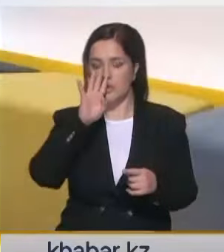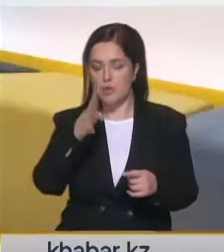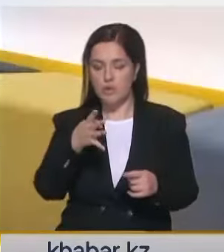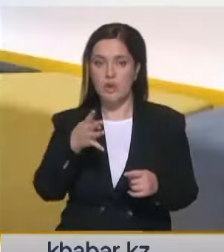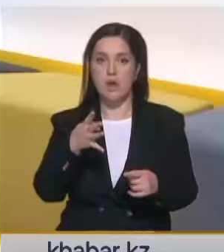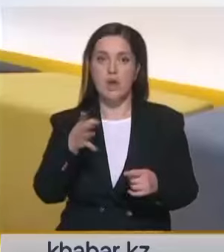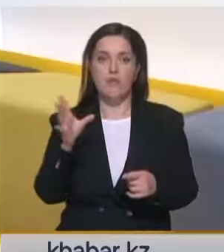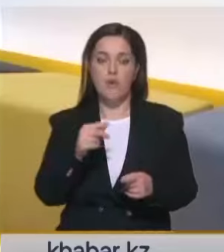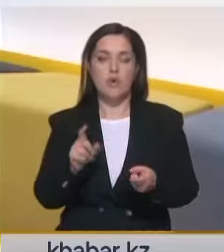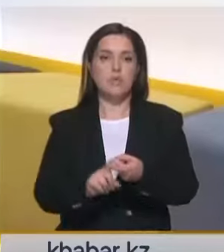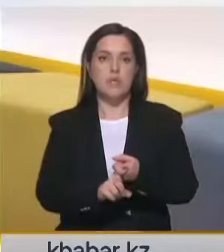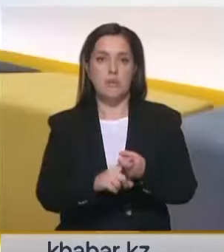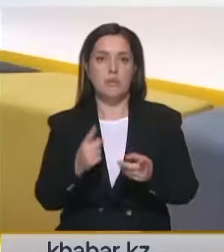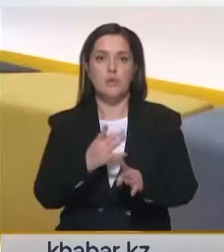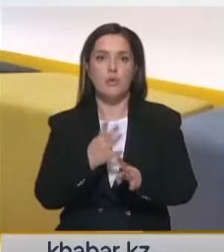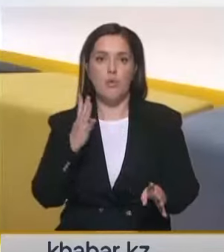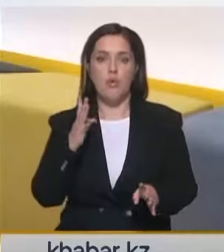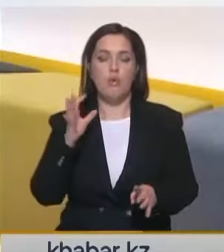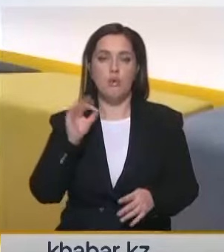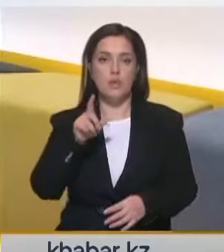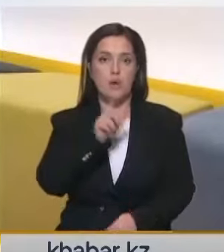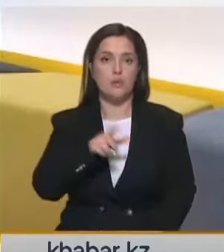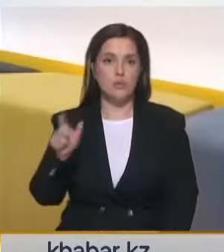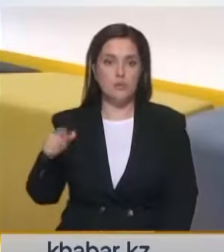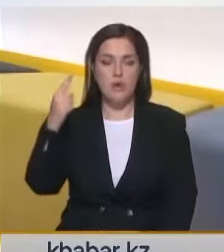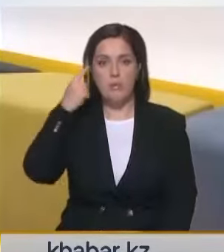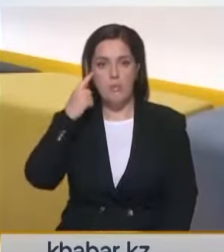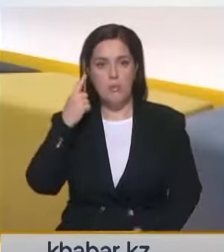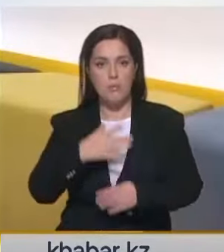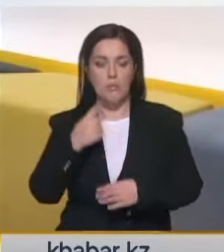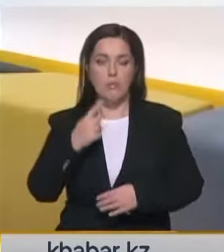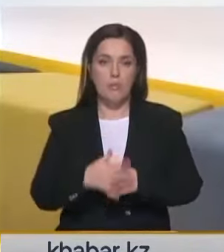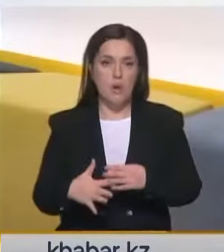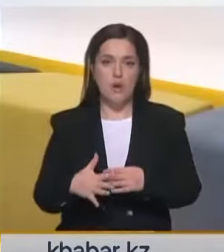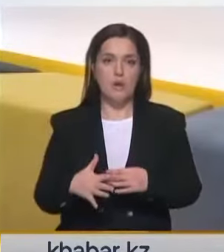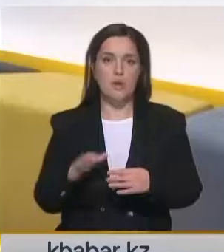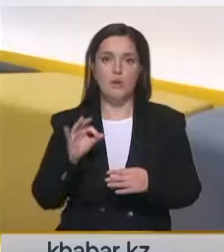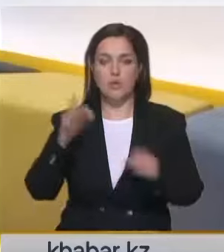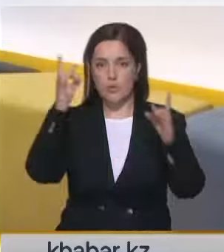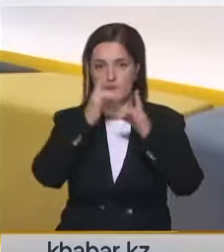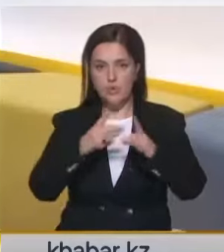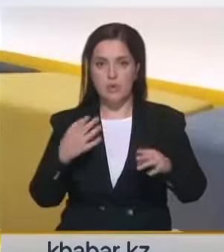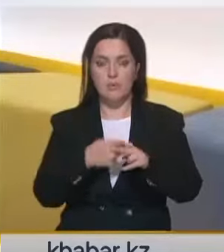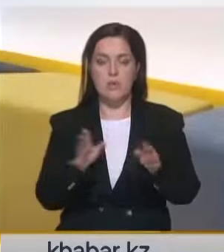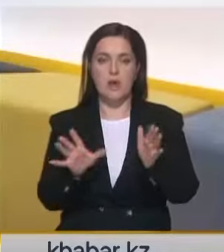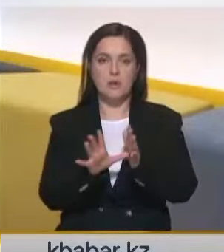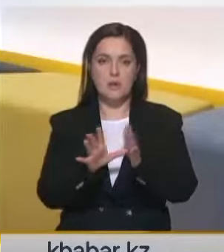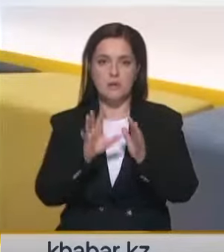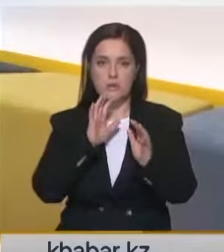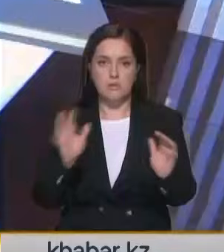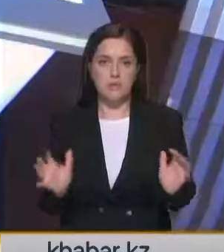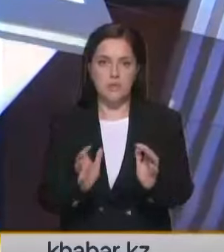Все зависит в первую очередь от сознания людей и элементарно от культуры энергосбережения.